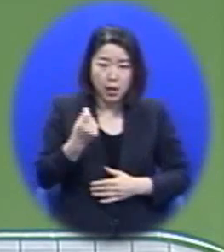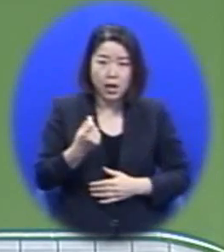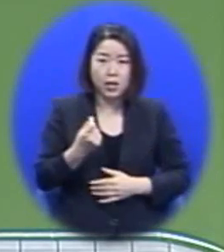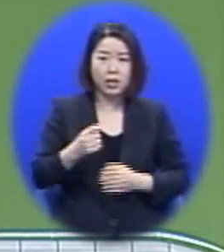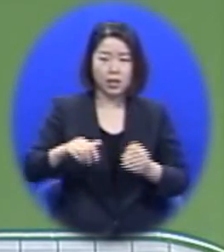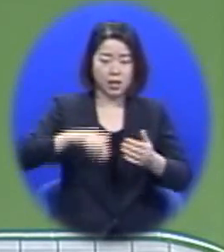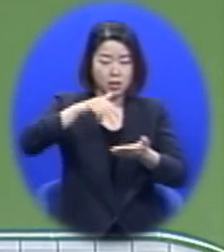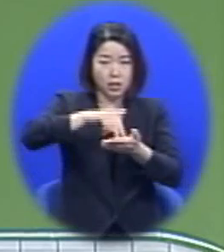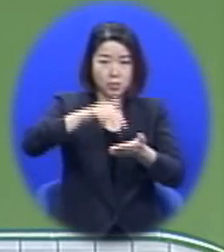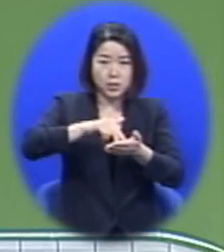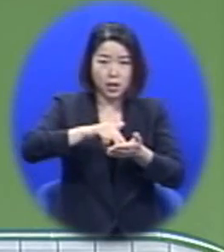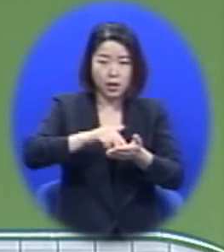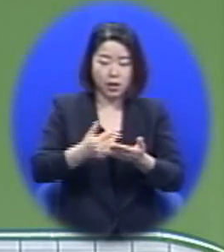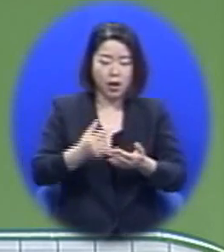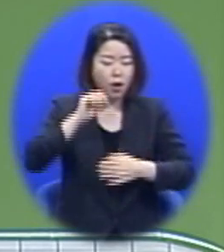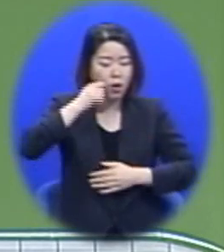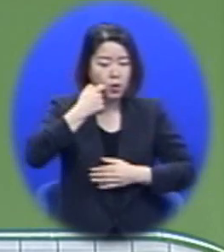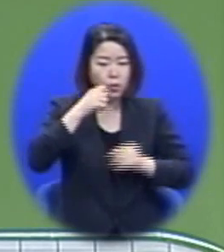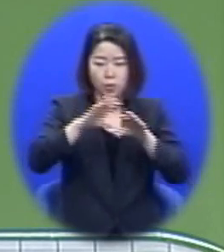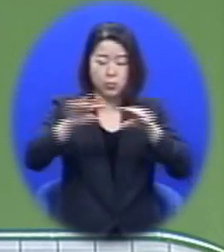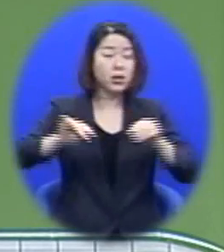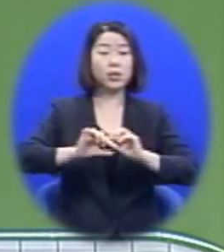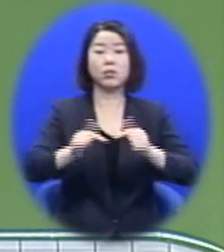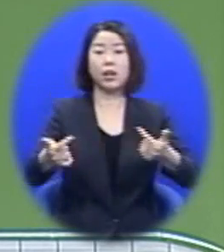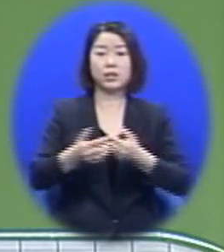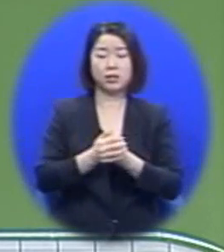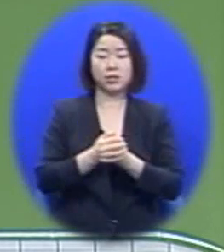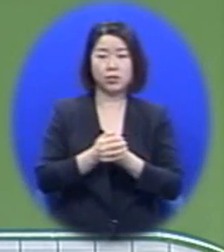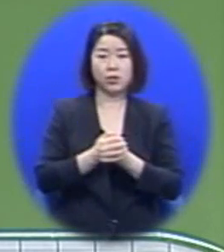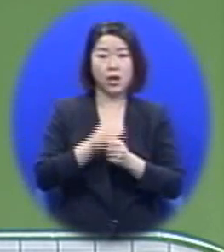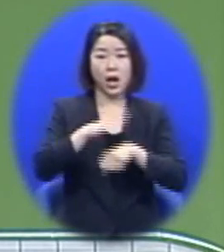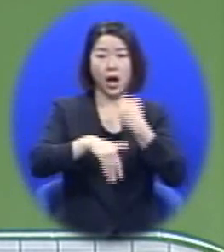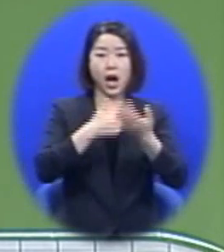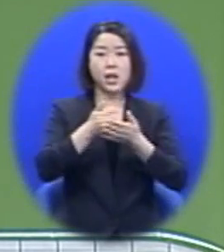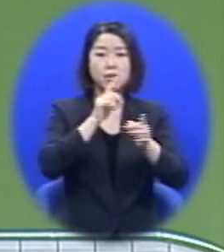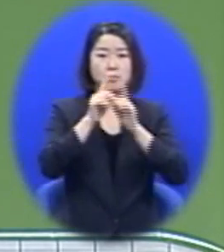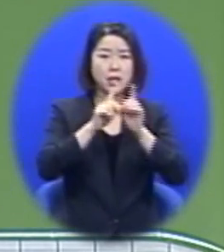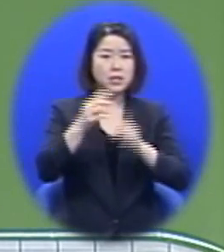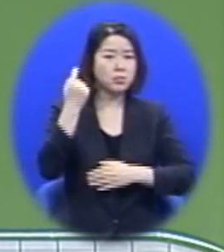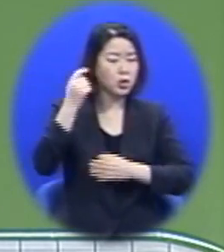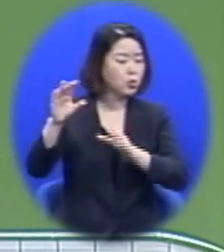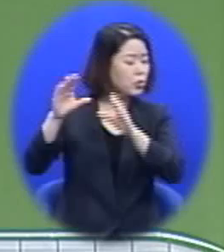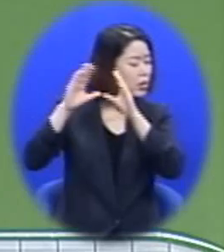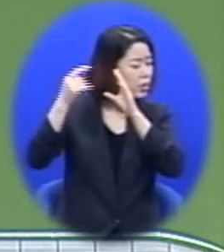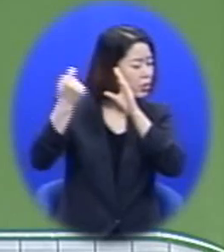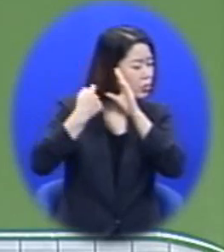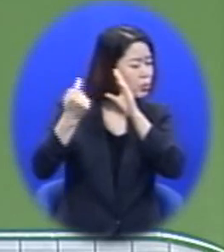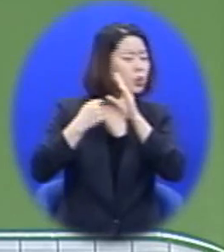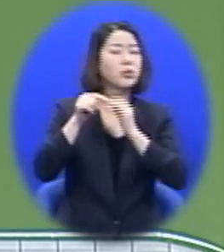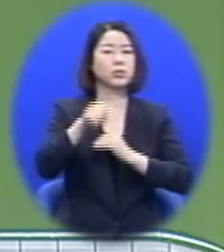형편이 풀어지는 것도 아닙니다. 하나님의 말씀이 귀에 들어오는 거예요.